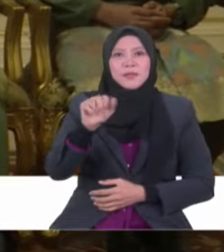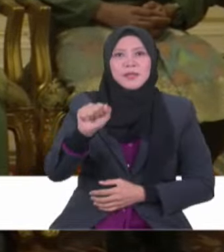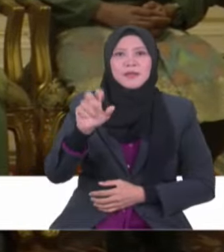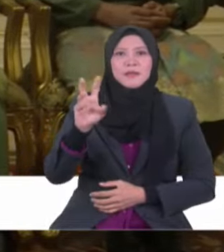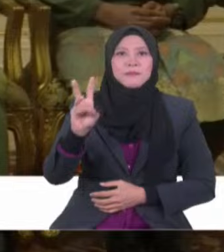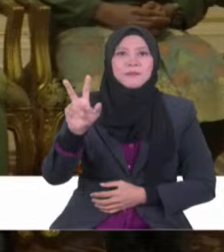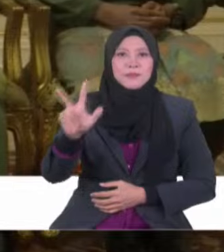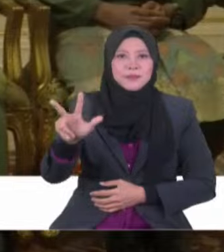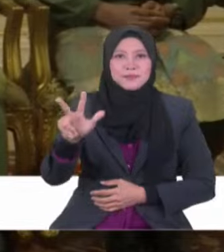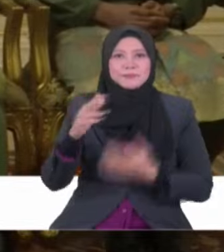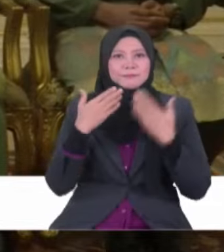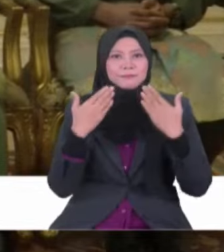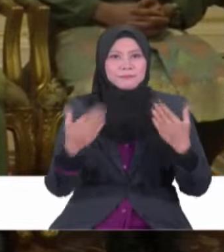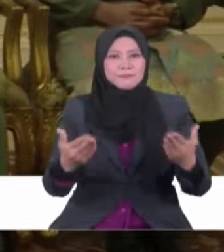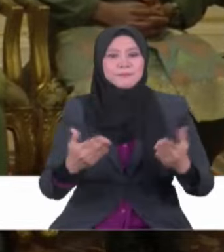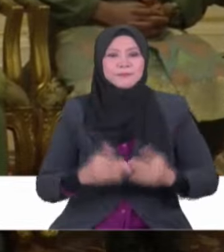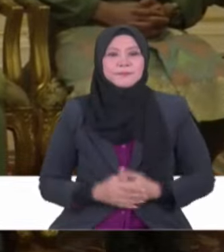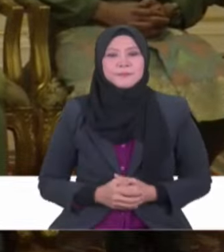itu. Terima kasih.